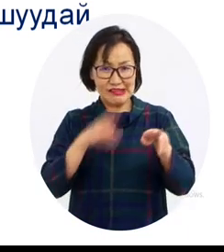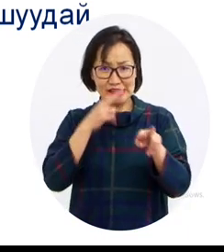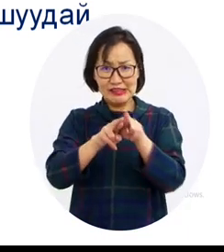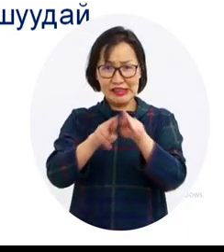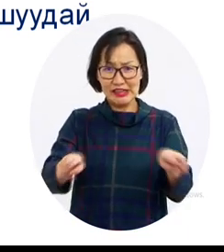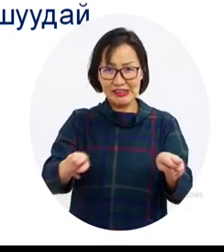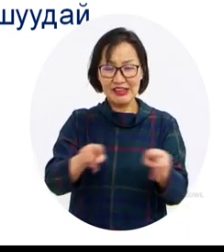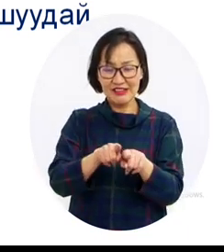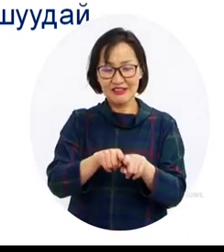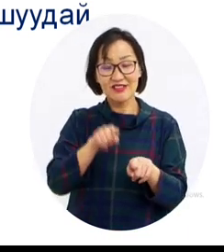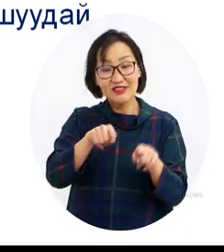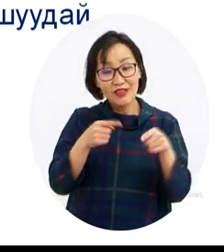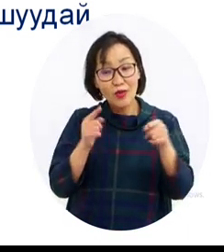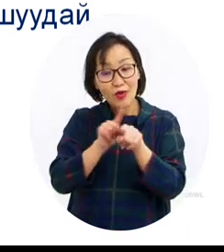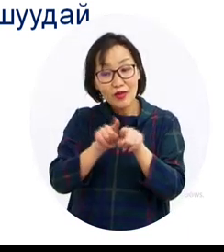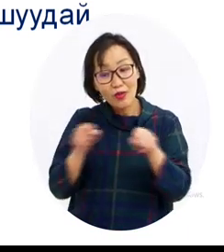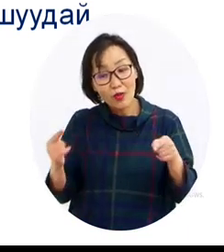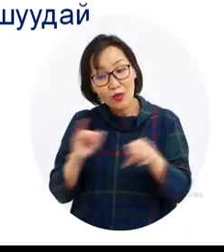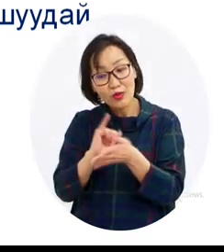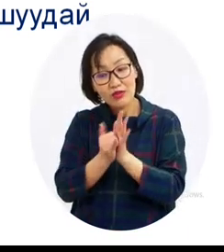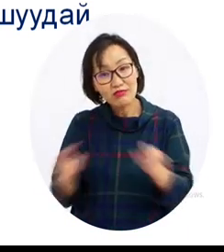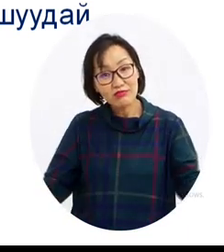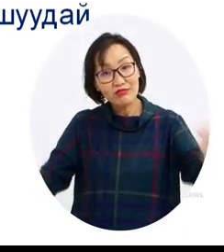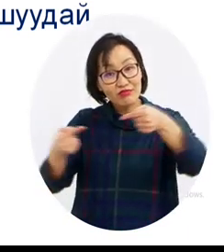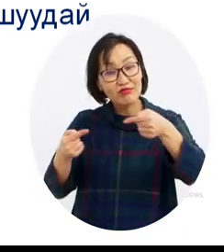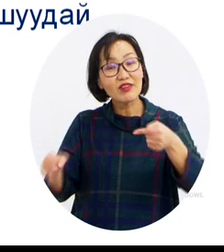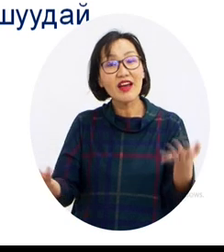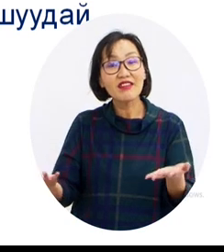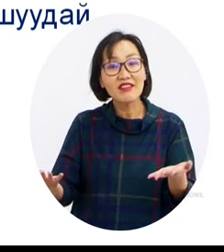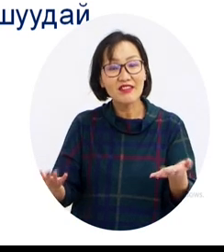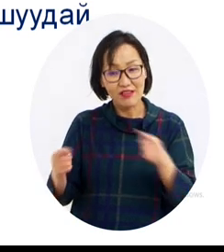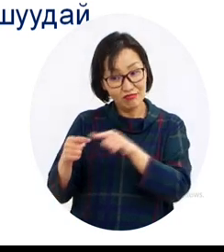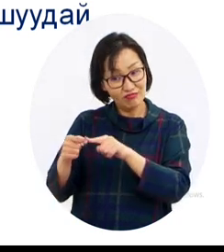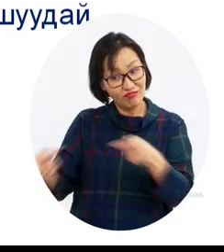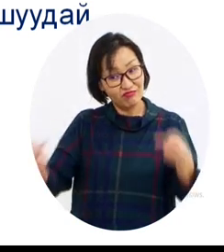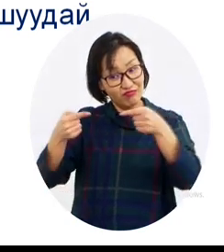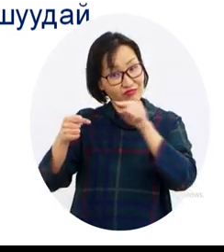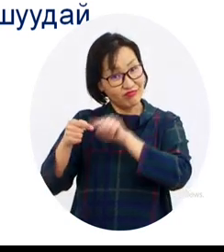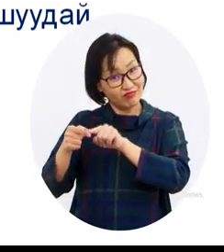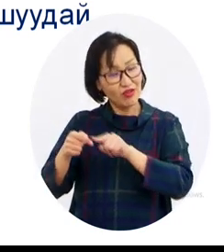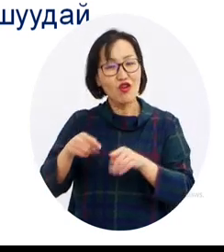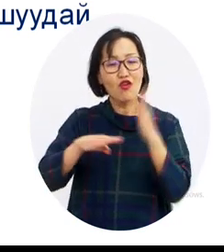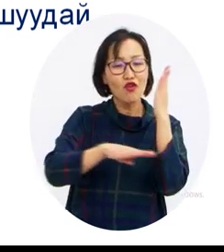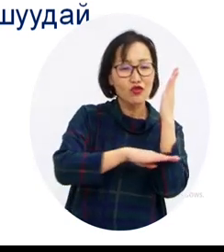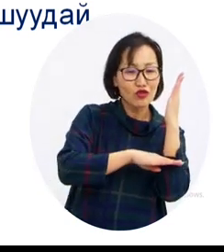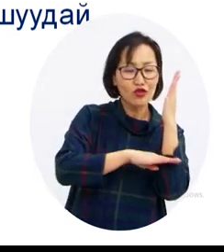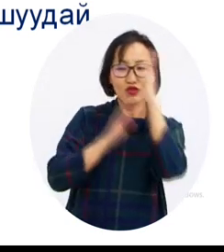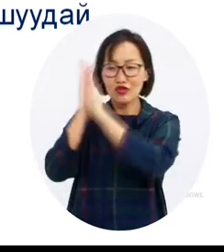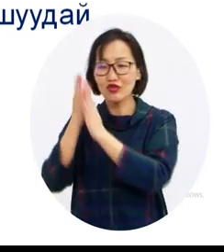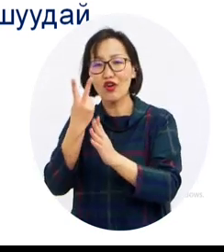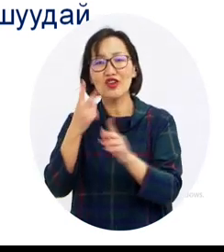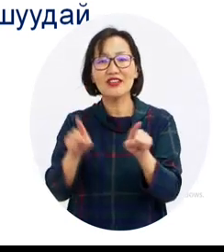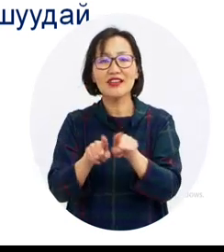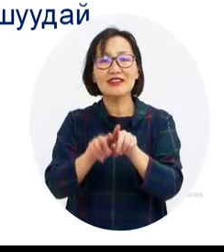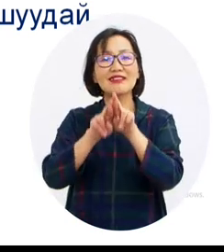үгснэс аль нь ялгаатай юм шиг санагдаж байна? Өгөө өдөр шин хоёр шиг. За өдөр шин хоёр тийм ялгаатай байдаг байх нь